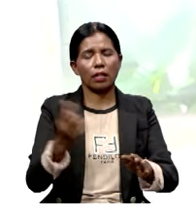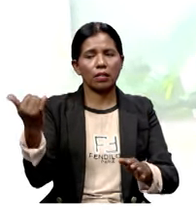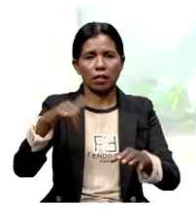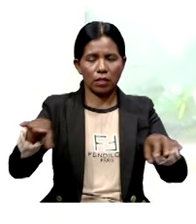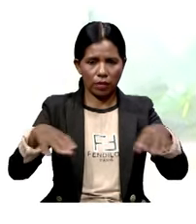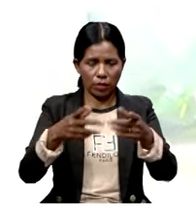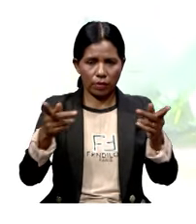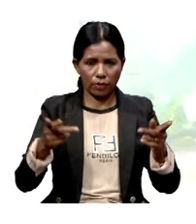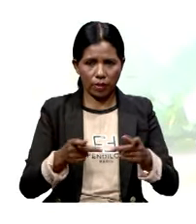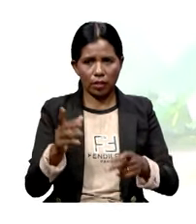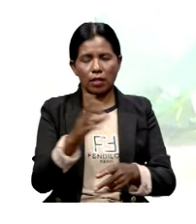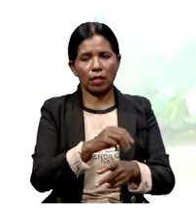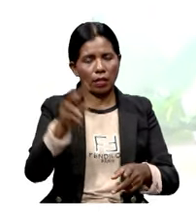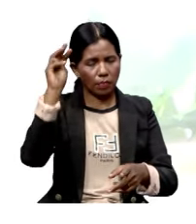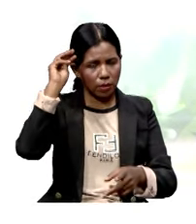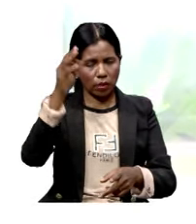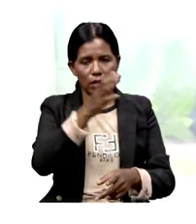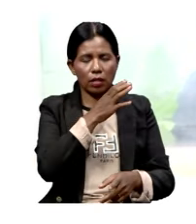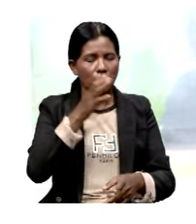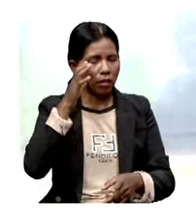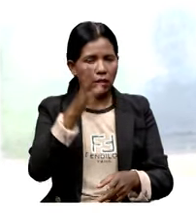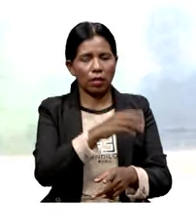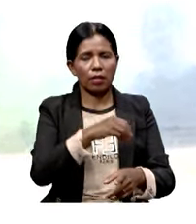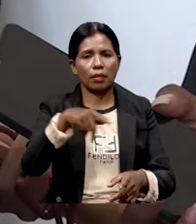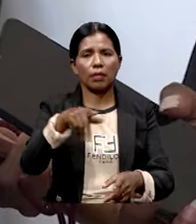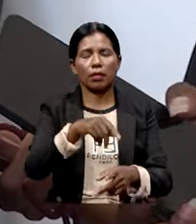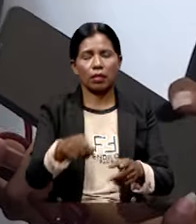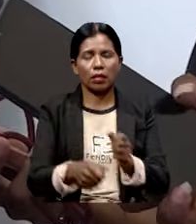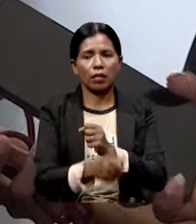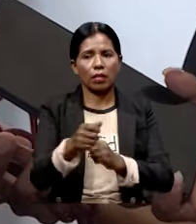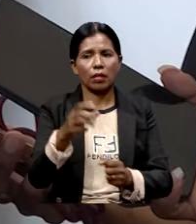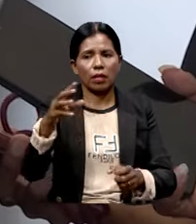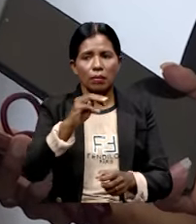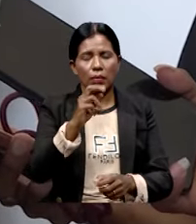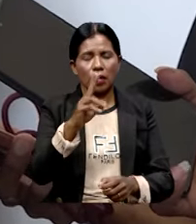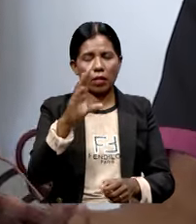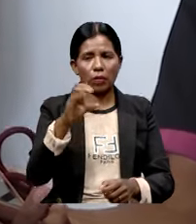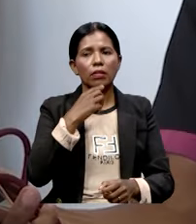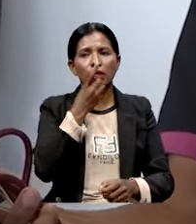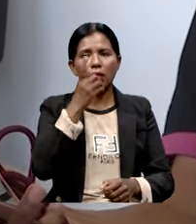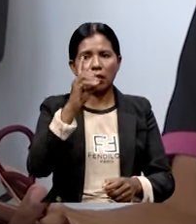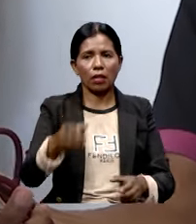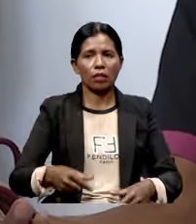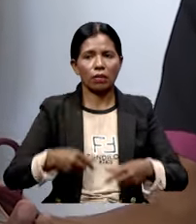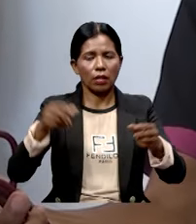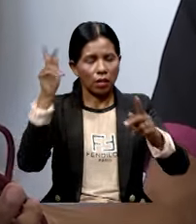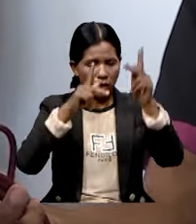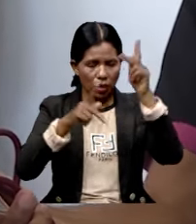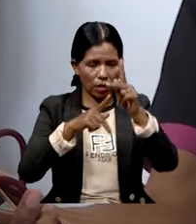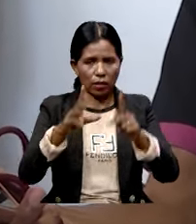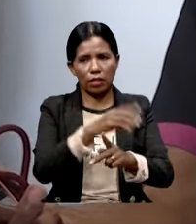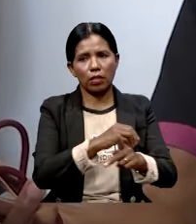servisu fatin. No nemos ministro agricultura pescas pecuaria no floresta Marcos da Cruz declara ona atu entrega caso neba